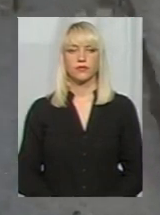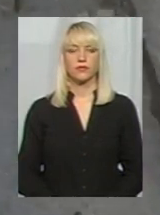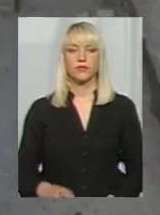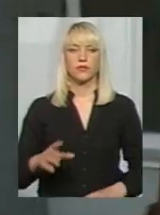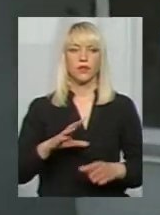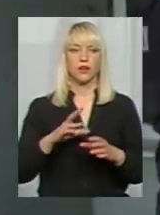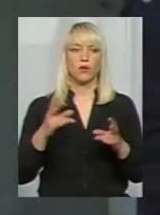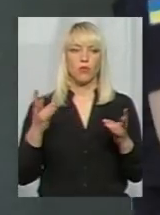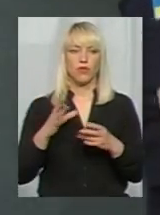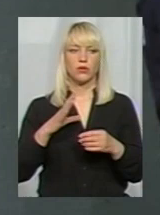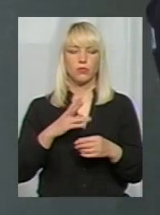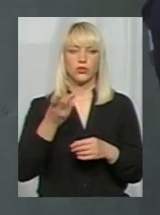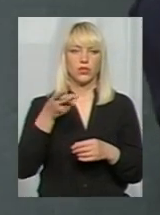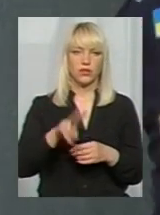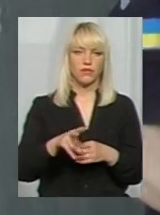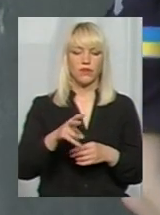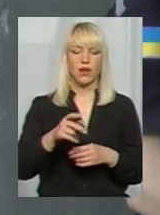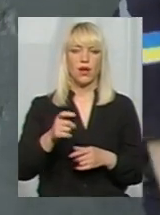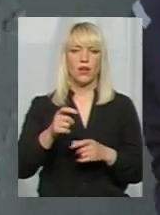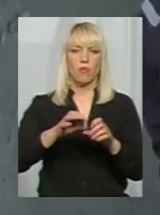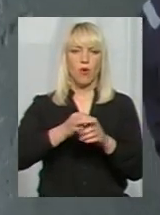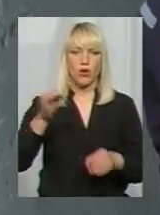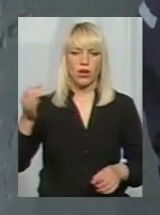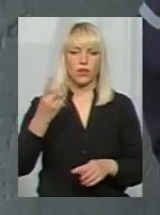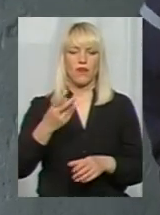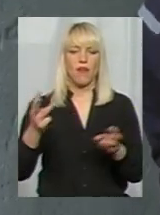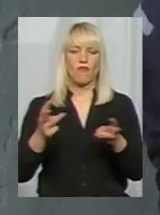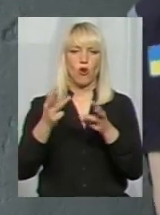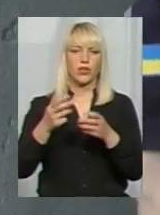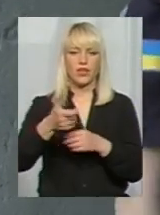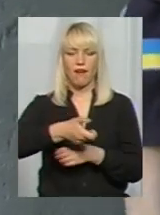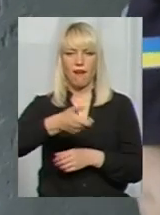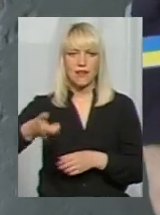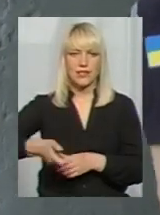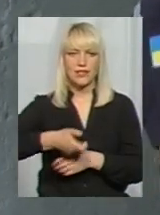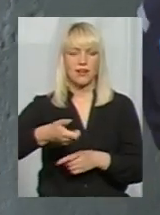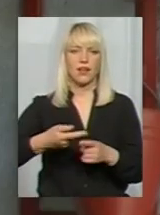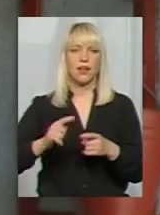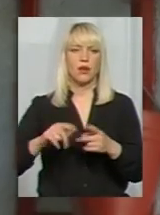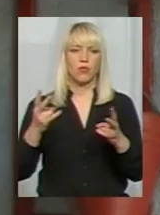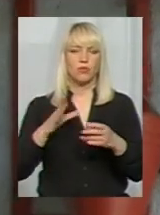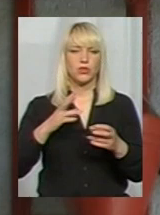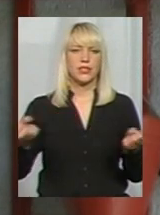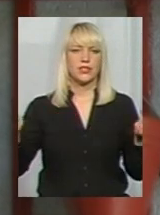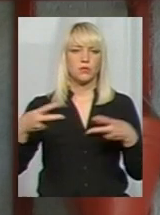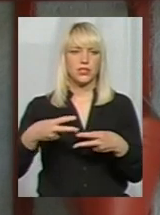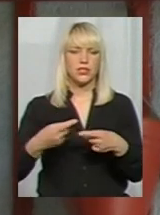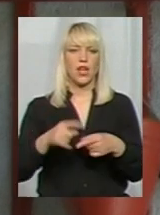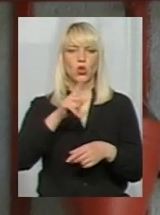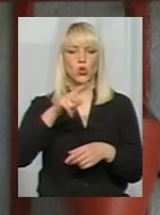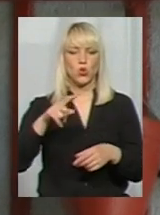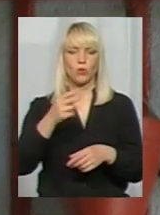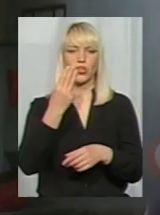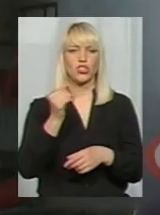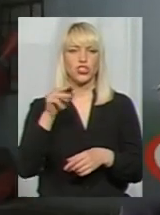Має бути два лома, два багра, два вовнегасника. Має бути кошмас спеціальний проти цього. Має бути встановлений номер пожежного